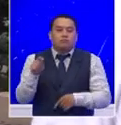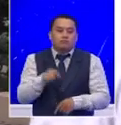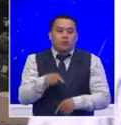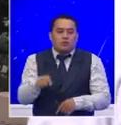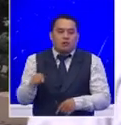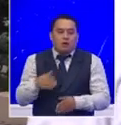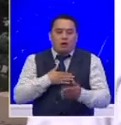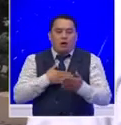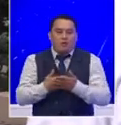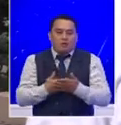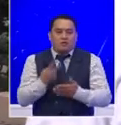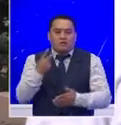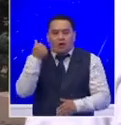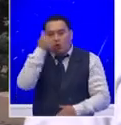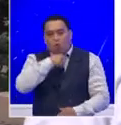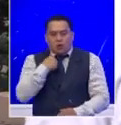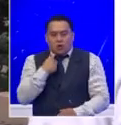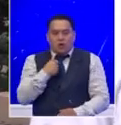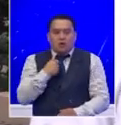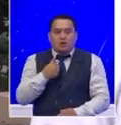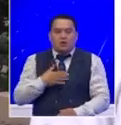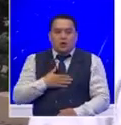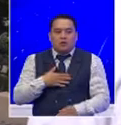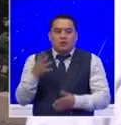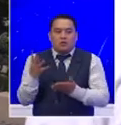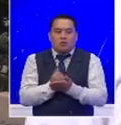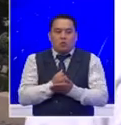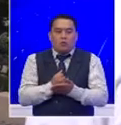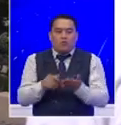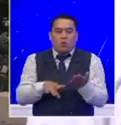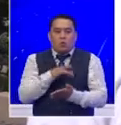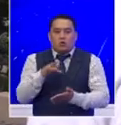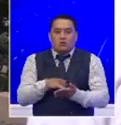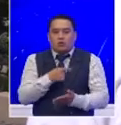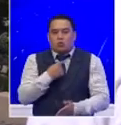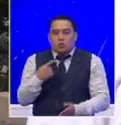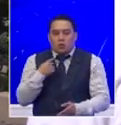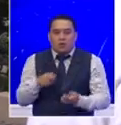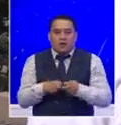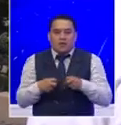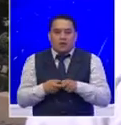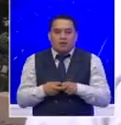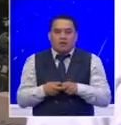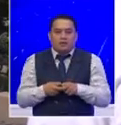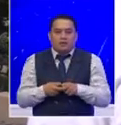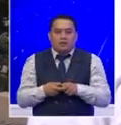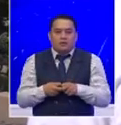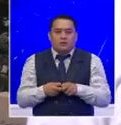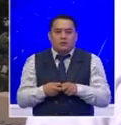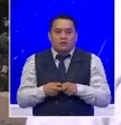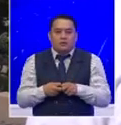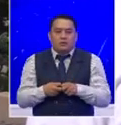активно уже больше, чем 2 года. И обнаружил для себя в городе Талдыкурган такие проблемы, что наш